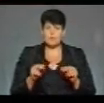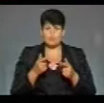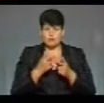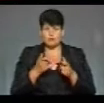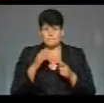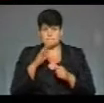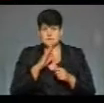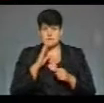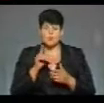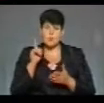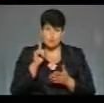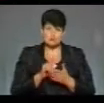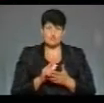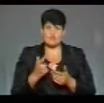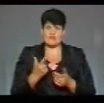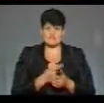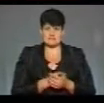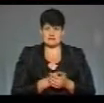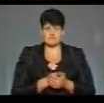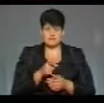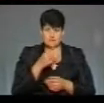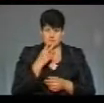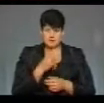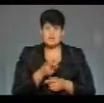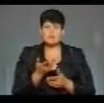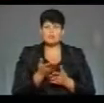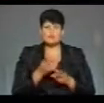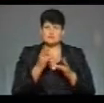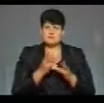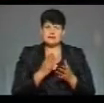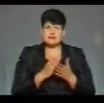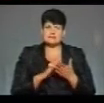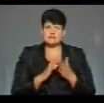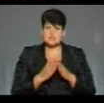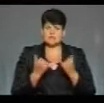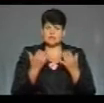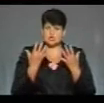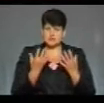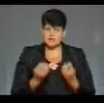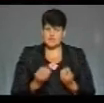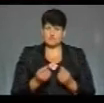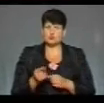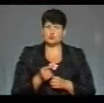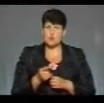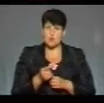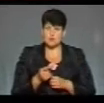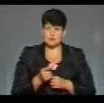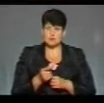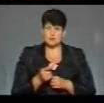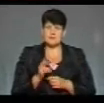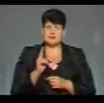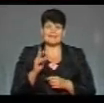дитсадка про обов'язкову вакцинацію. Ви бачите, якою небезпечною є ситуація на сьогоднішній день в Тернополі по